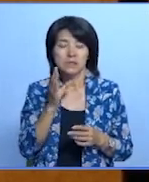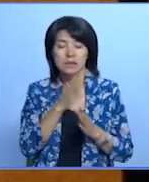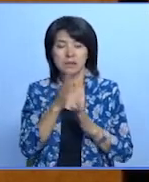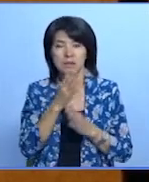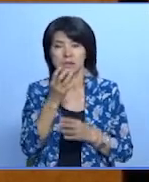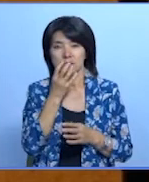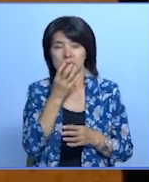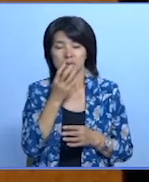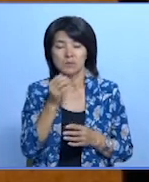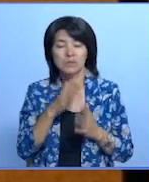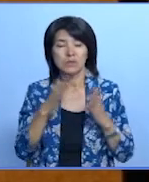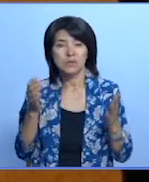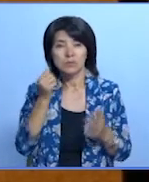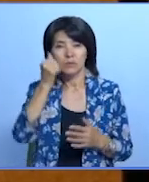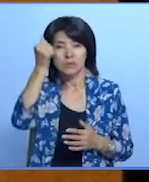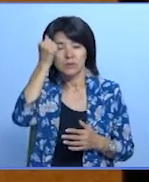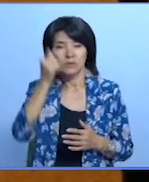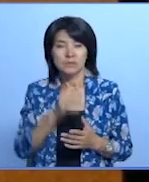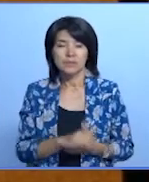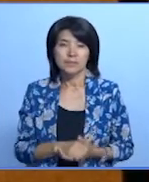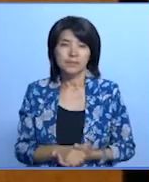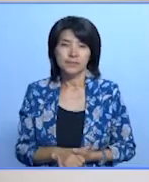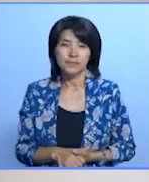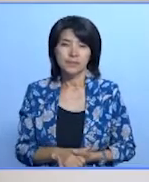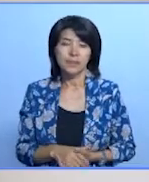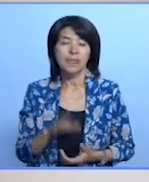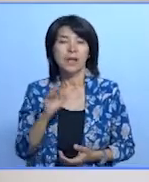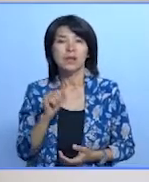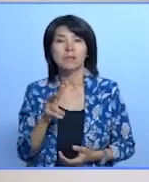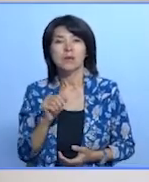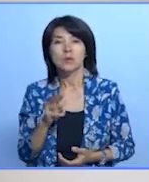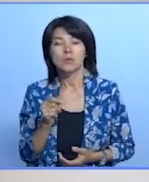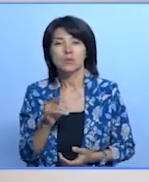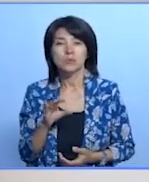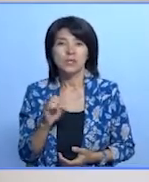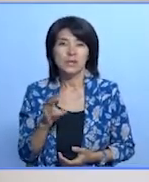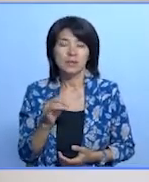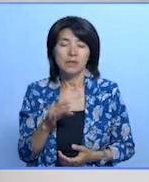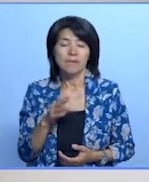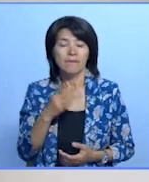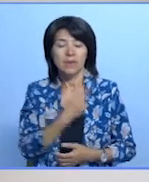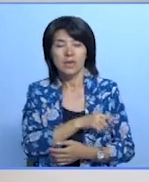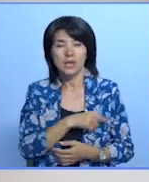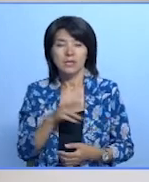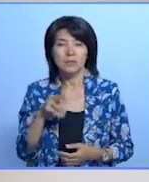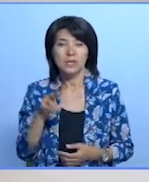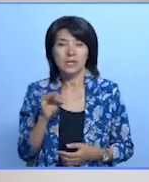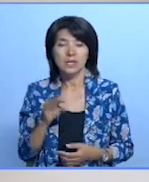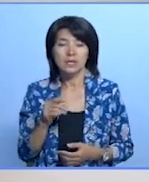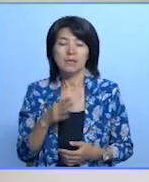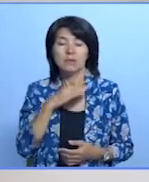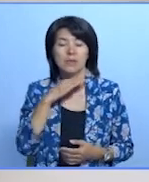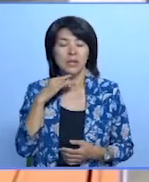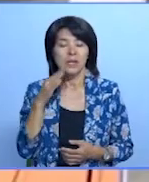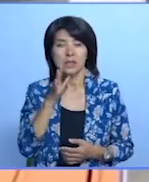всем большое-большое спасибо за спасенную жизнь. Алмагуль Кусаинова – врач-педиатр с многолетним стажем. Однако 7 июля